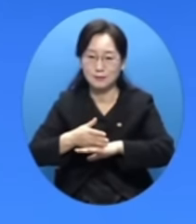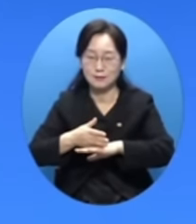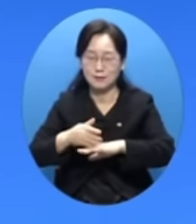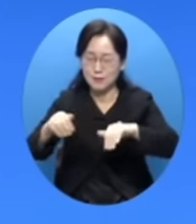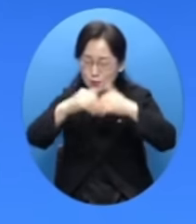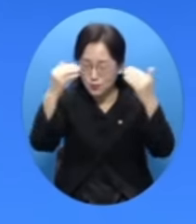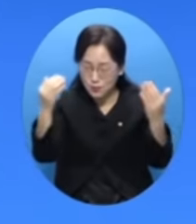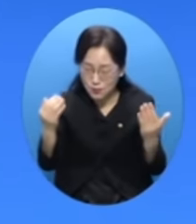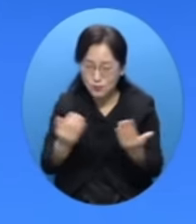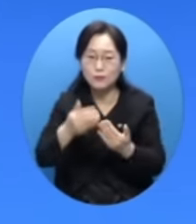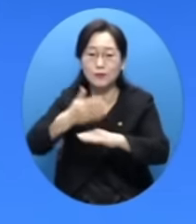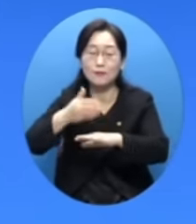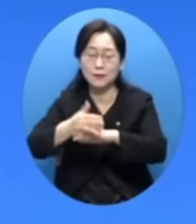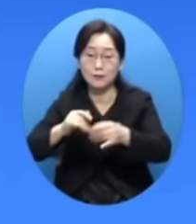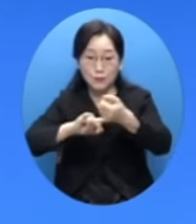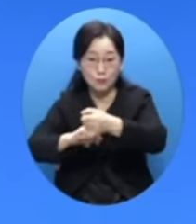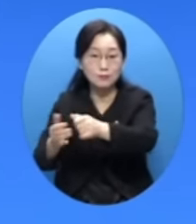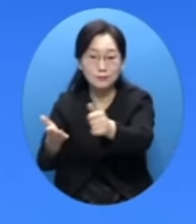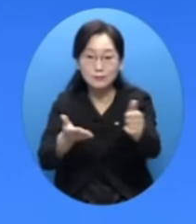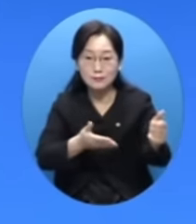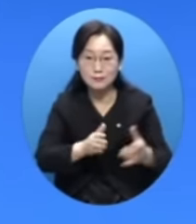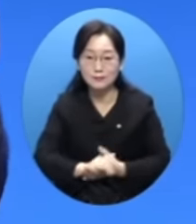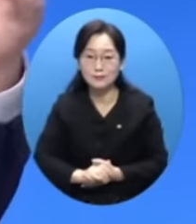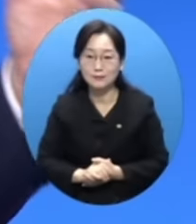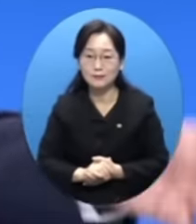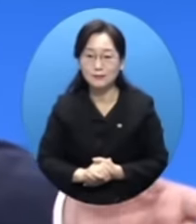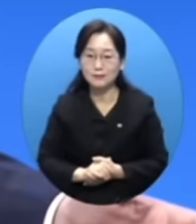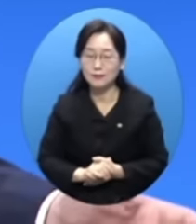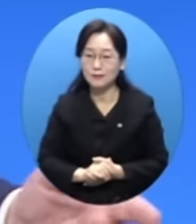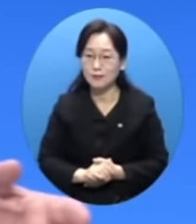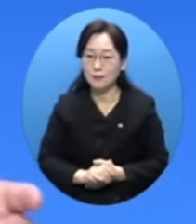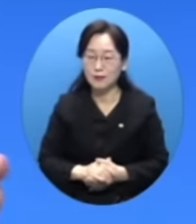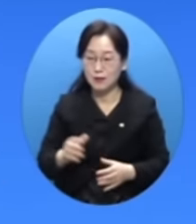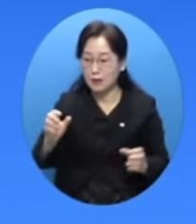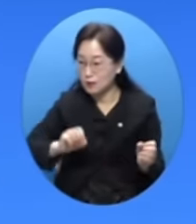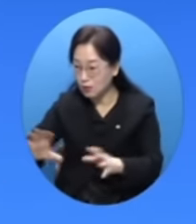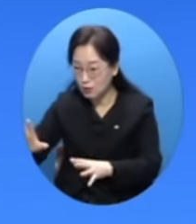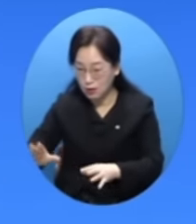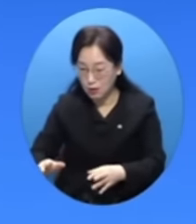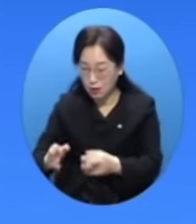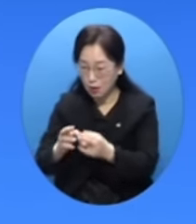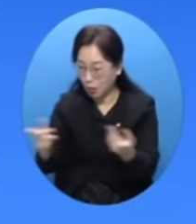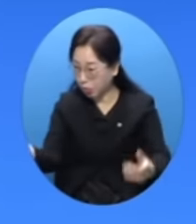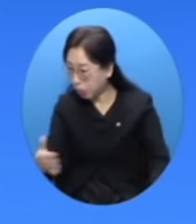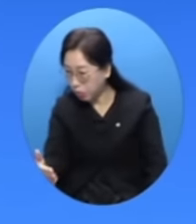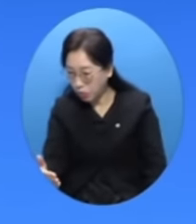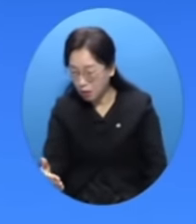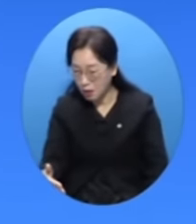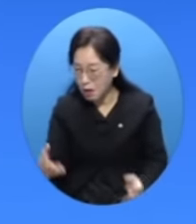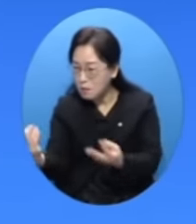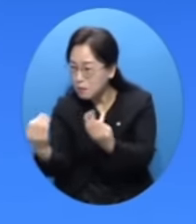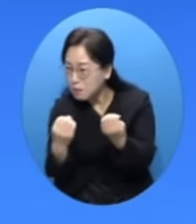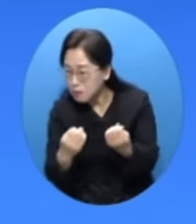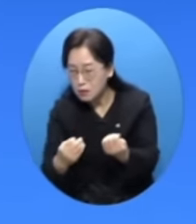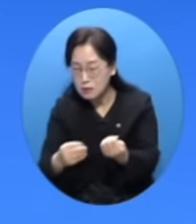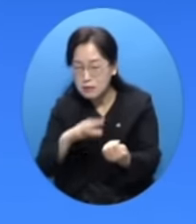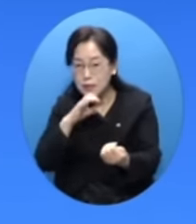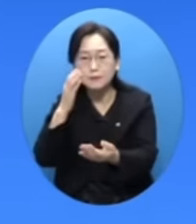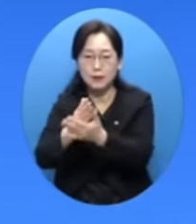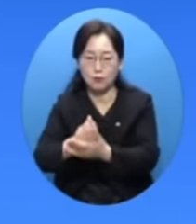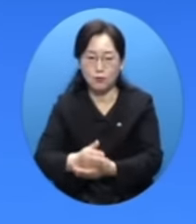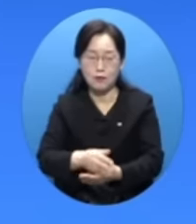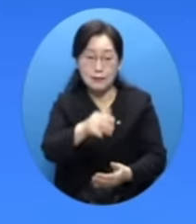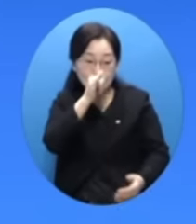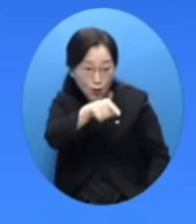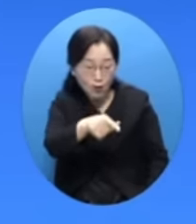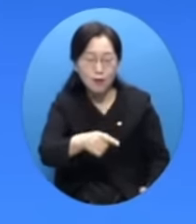모든 것을 감사하는 우리 모두가 되어야 될 것입니다. 잃어버린 것, 없는 것을 헤아리지 말고 있는 것을 가지고 감사하고 또 감사하고